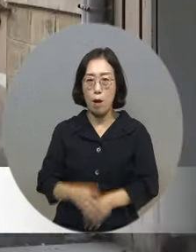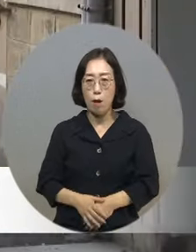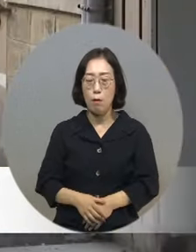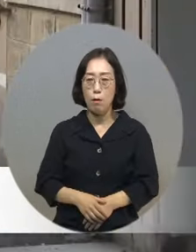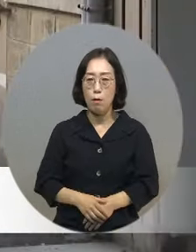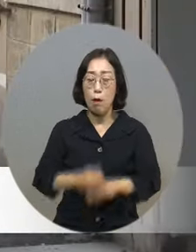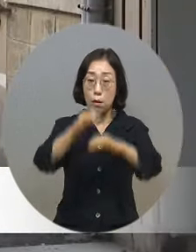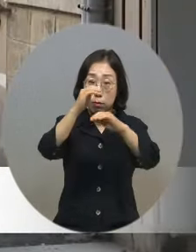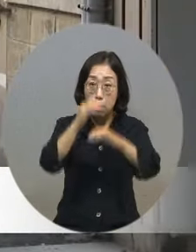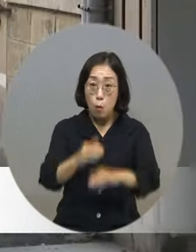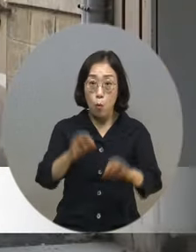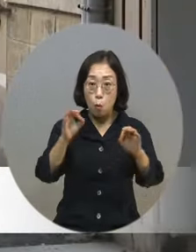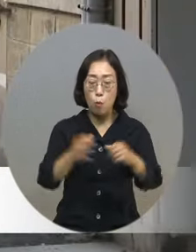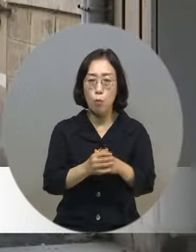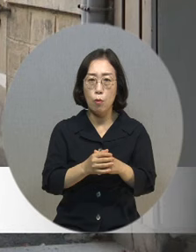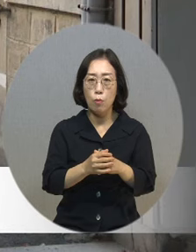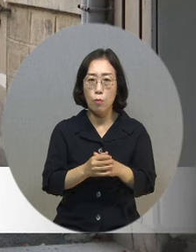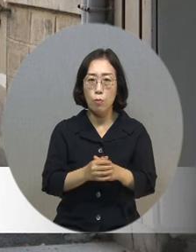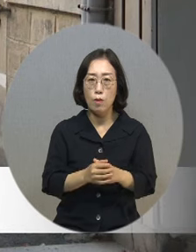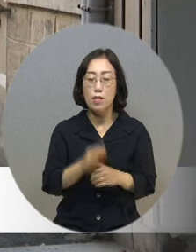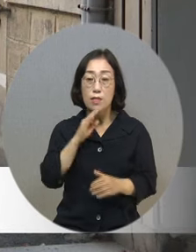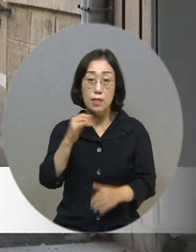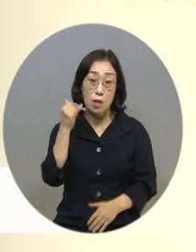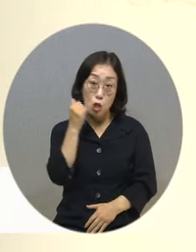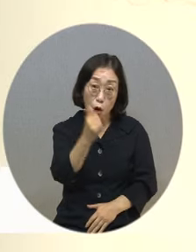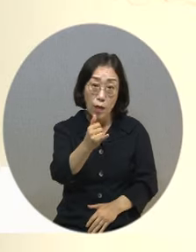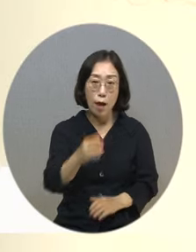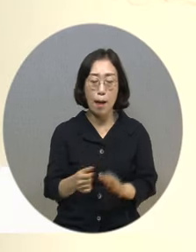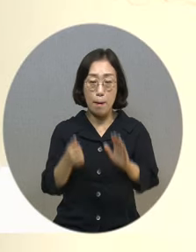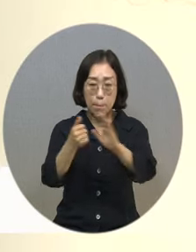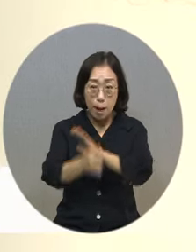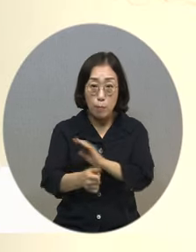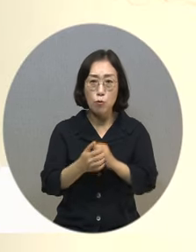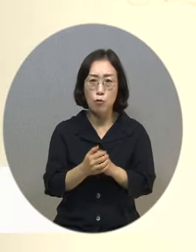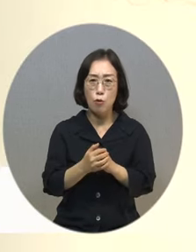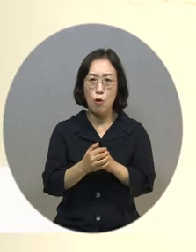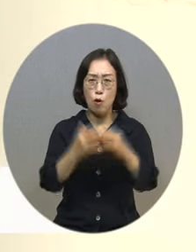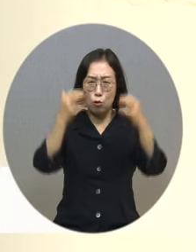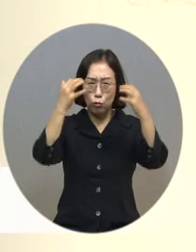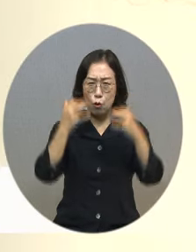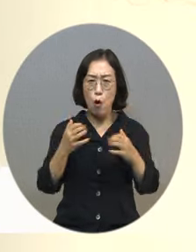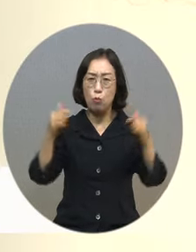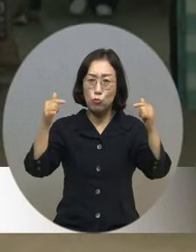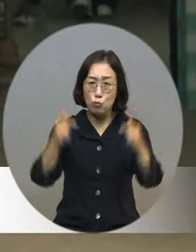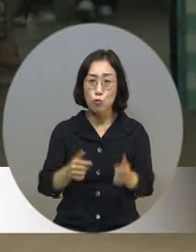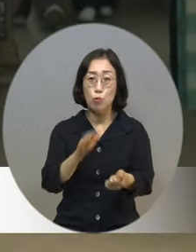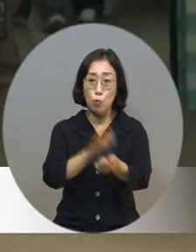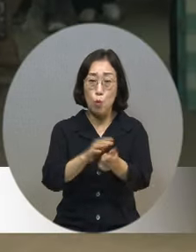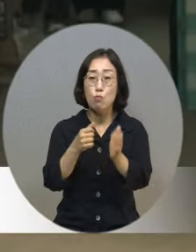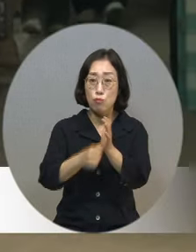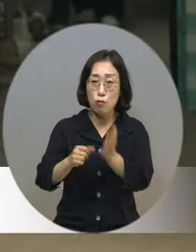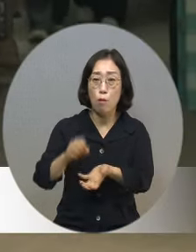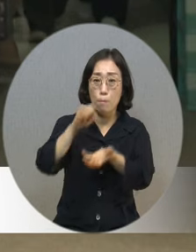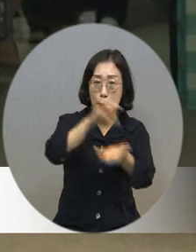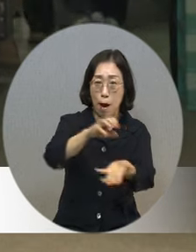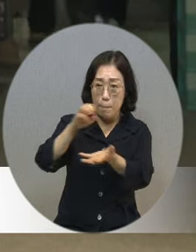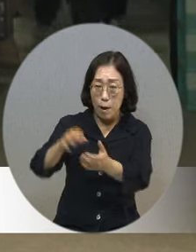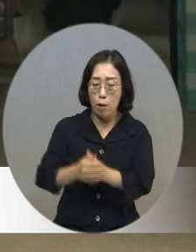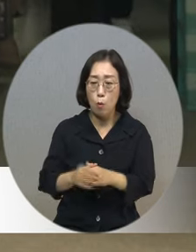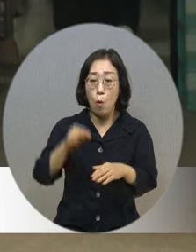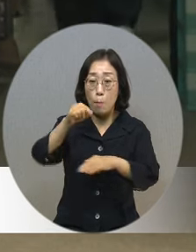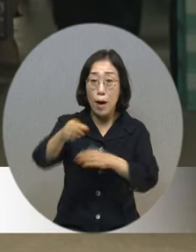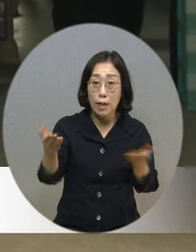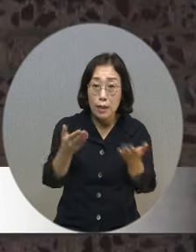프로그램으로는 소외계층 전화 방문 및 냉방물품 전달 포연 발령시 고령농업인 현장 노동자 등 대상